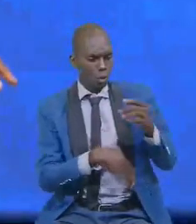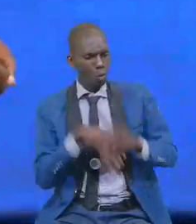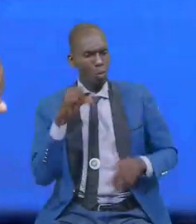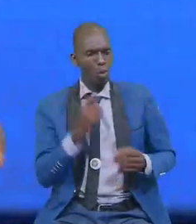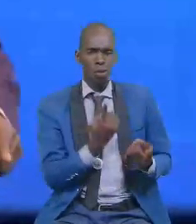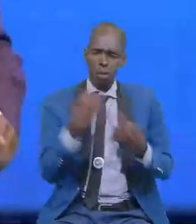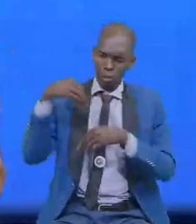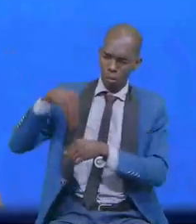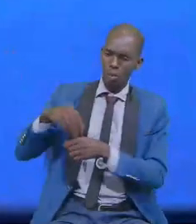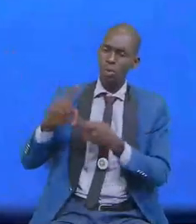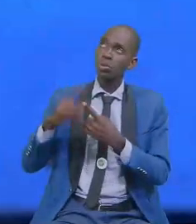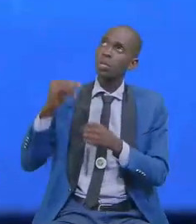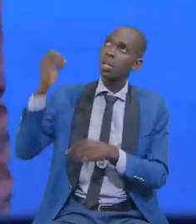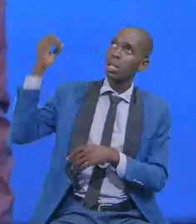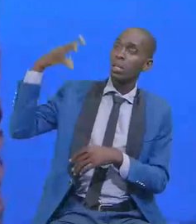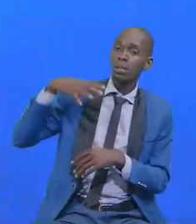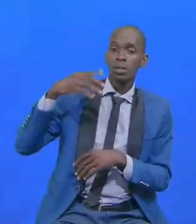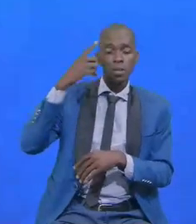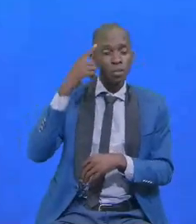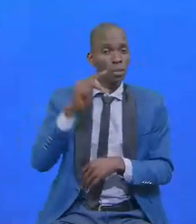la lumière.